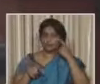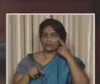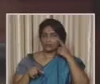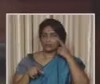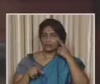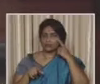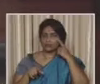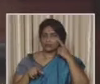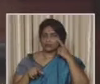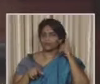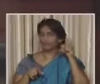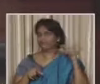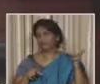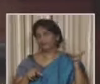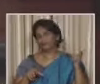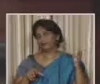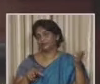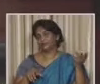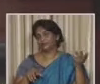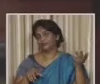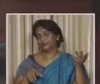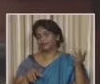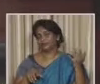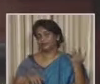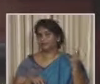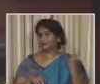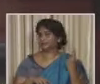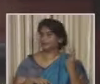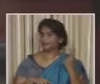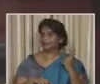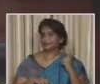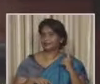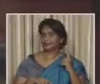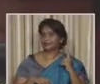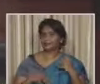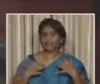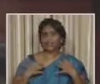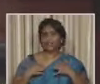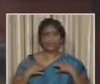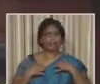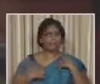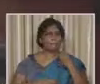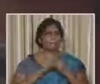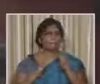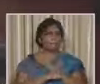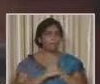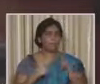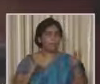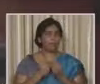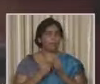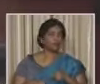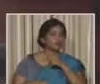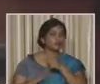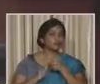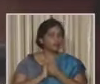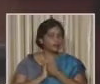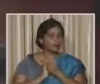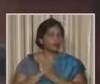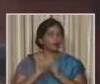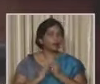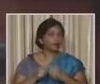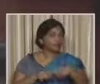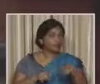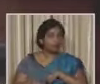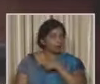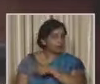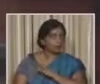அவரின் பின்னால் சென்றார்கள். எனவே தன்னுடைய நிறைவேற்ற அதிகாரத்தை தன்னுடைய பொறுப்பினை இவர் முறைத்தகாத வகையில் பயன்படுத்தினார்.